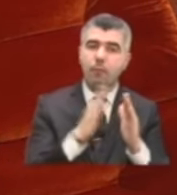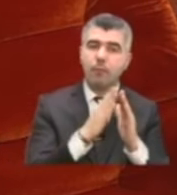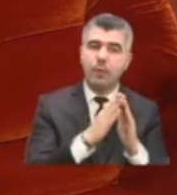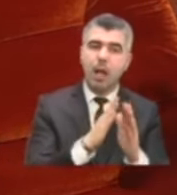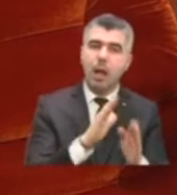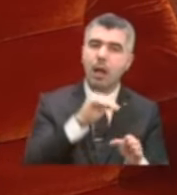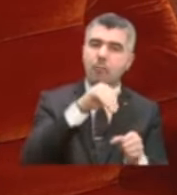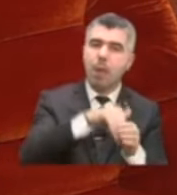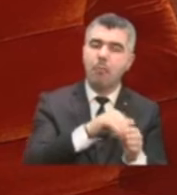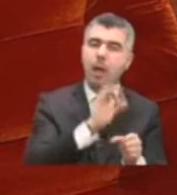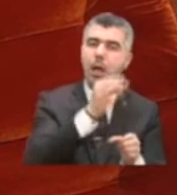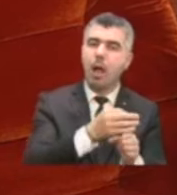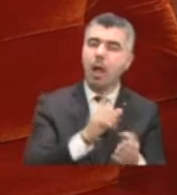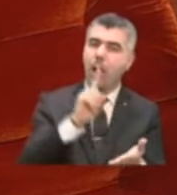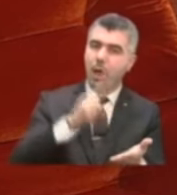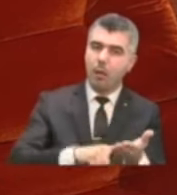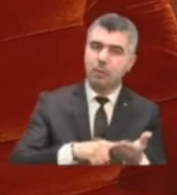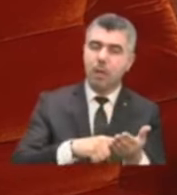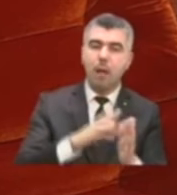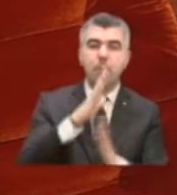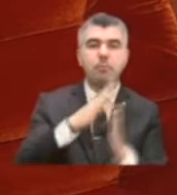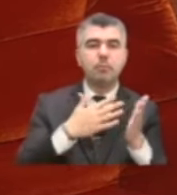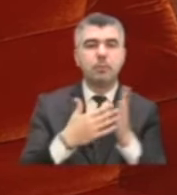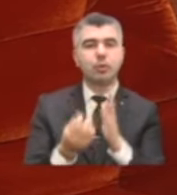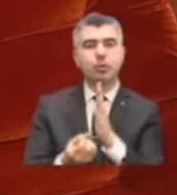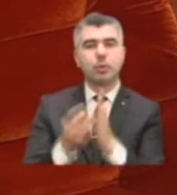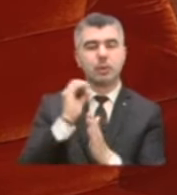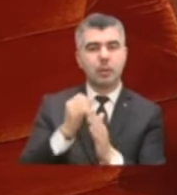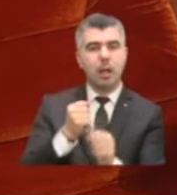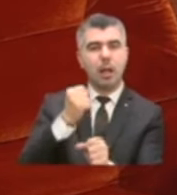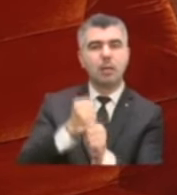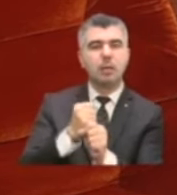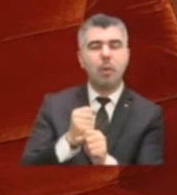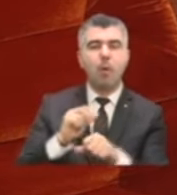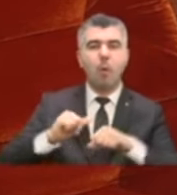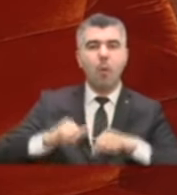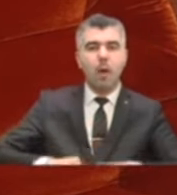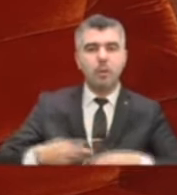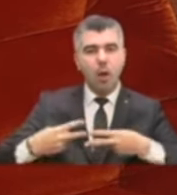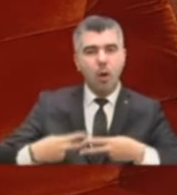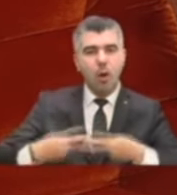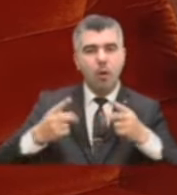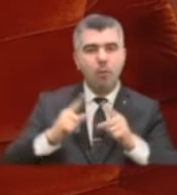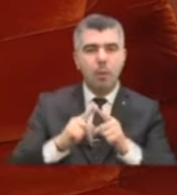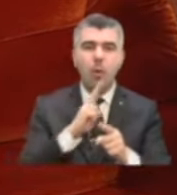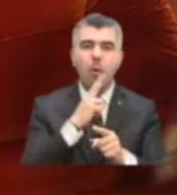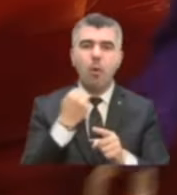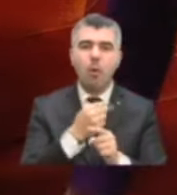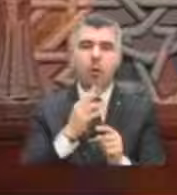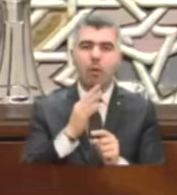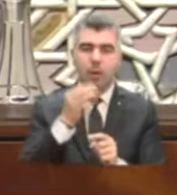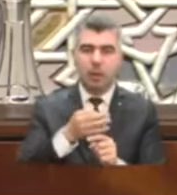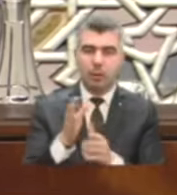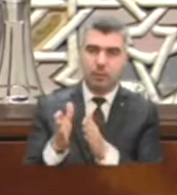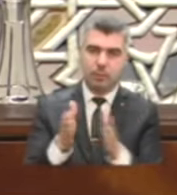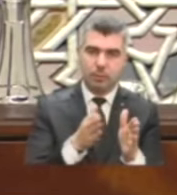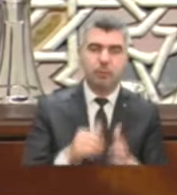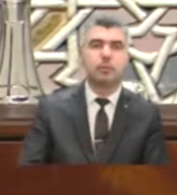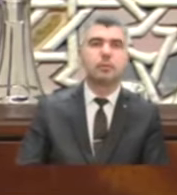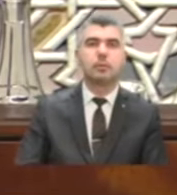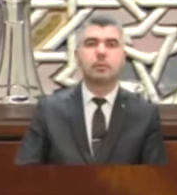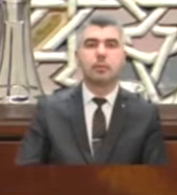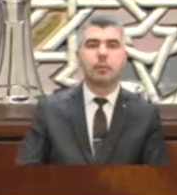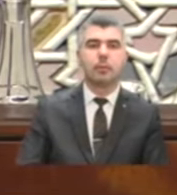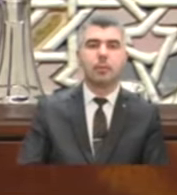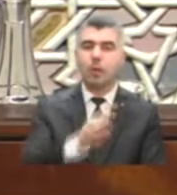ديالهم. اذا هذه كلها برامج جديده اللي قامت بها الوزاره في اطار تنزيل البرنامج الحكومي. شكرا السيده الوزيره.